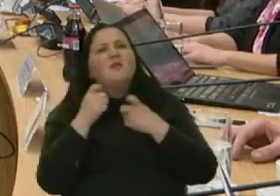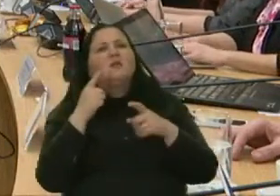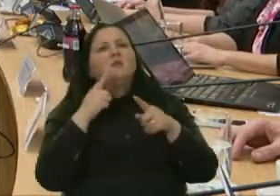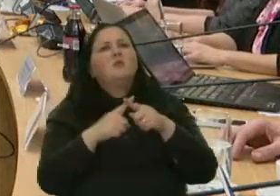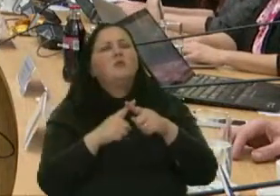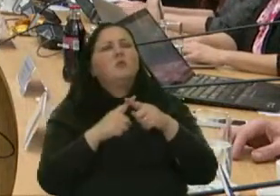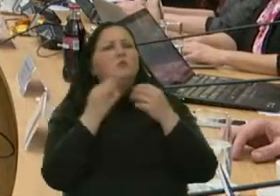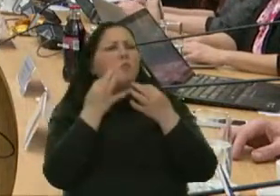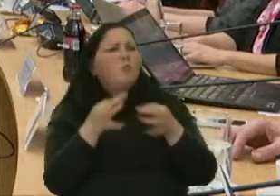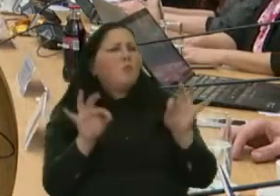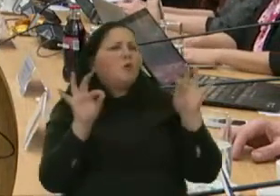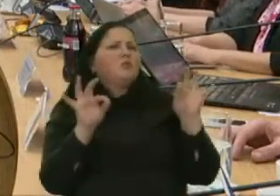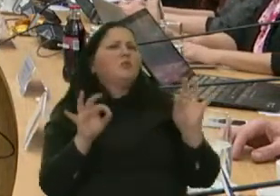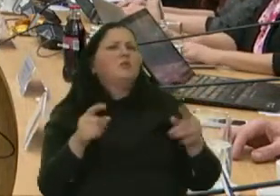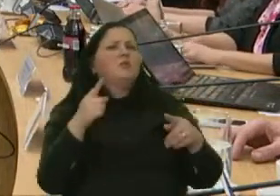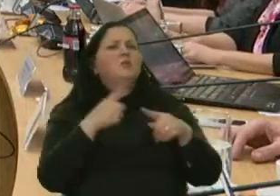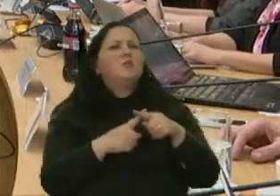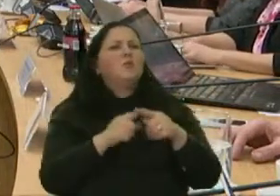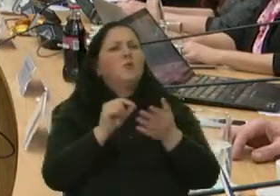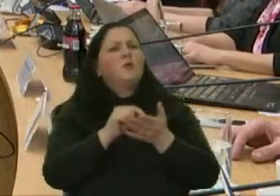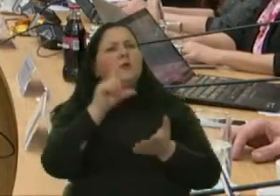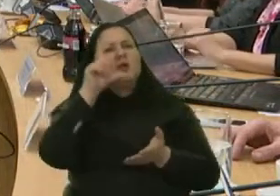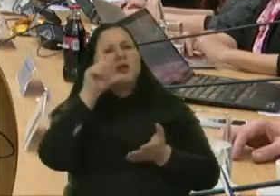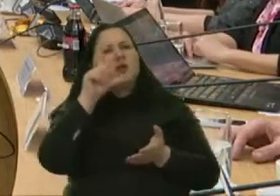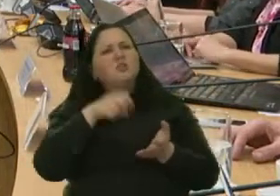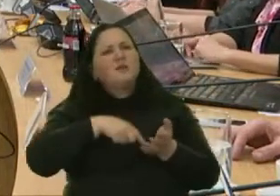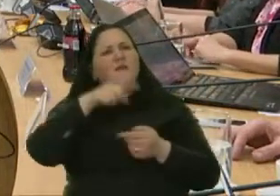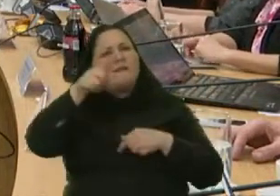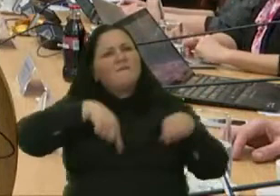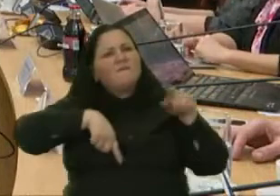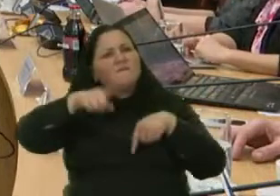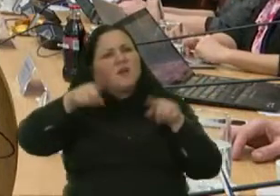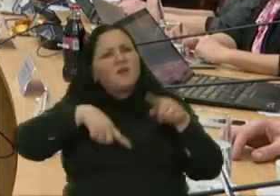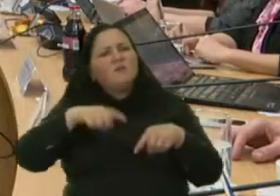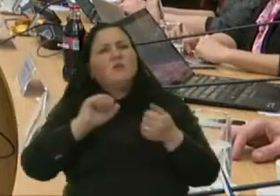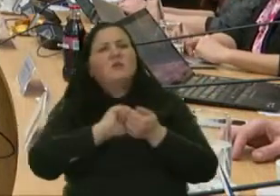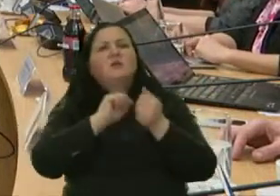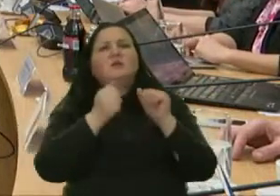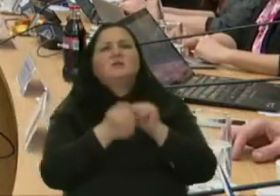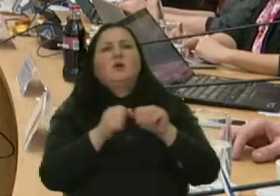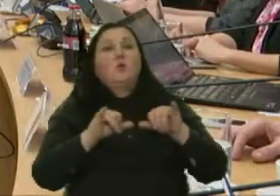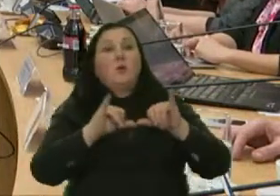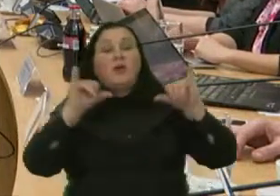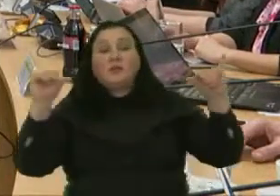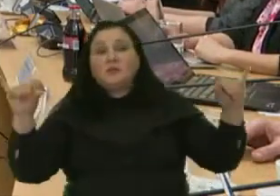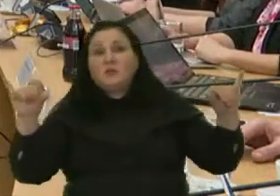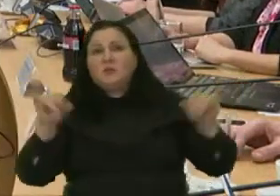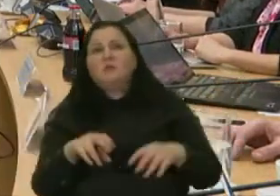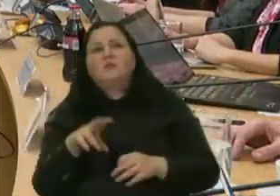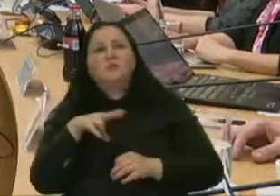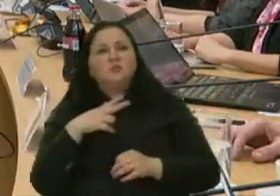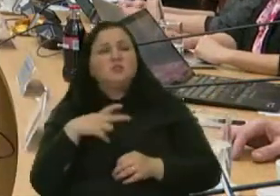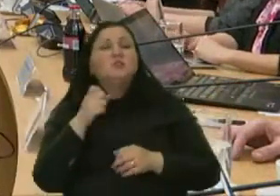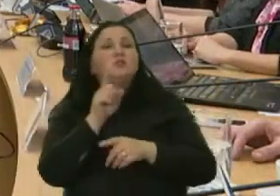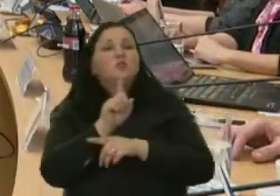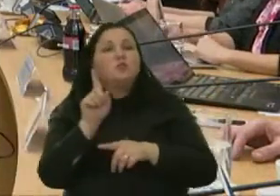modernizări și vin cu ori cu creșterea frecvențelor mijloacelor de transport în comun ori cu o extindere și sunt aceste chestiuni care se fac în